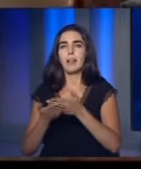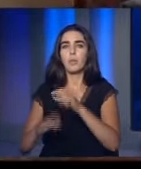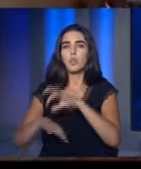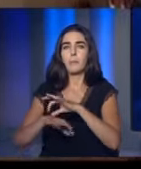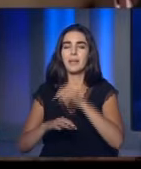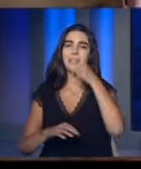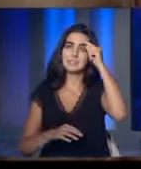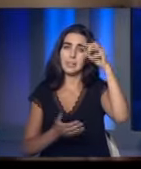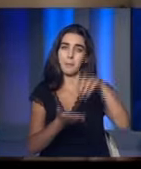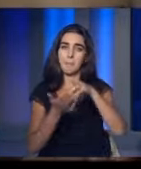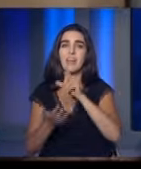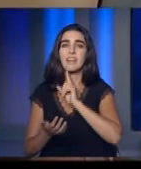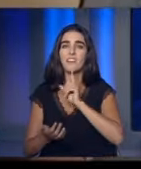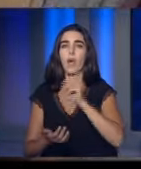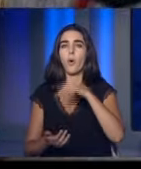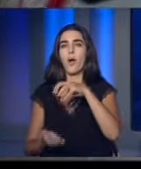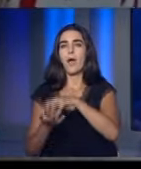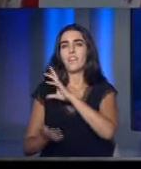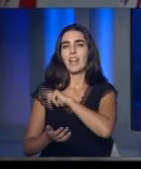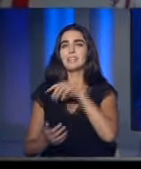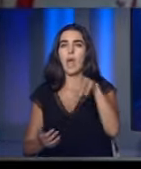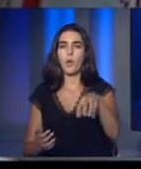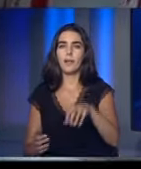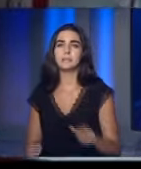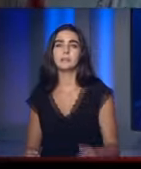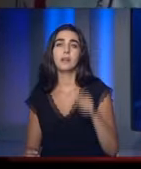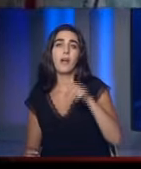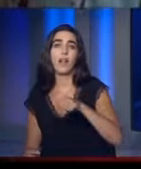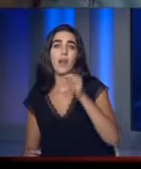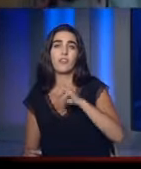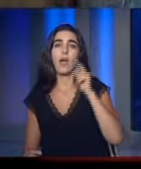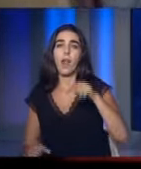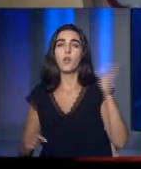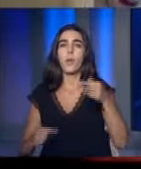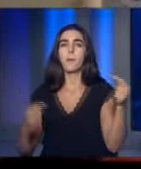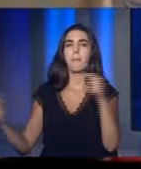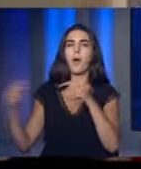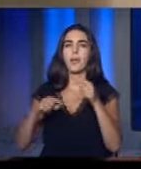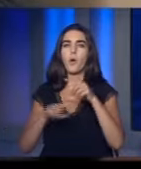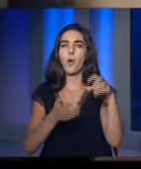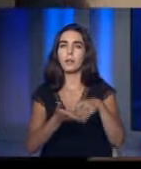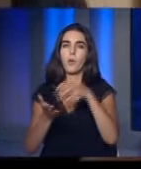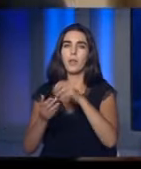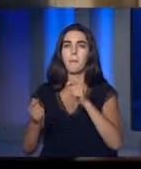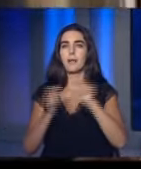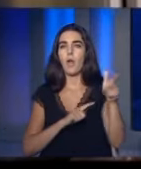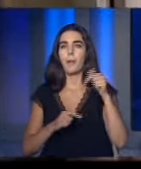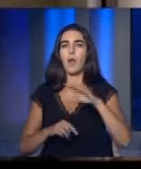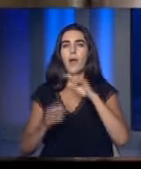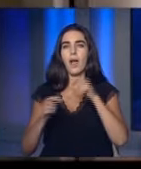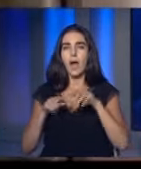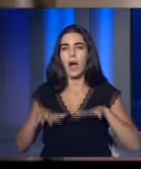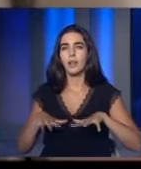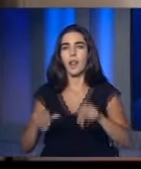المتبقي الذي يقدم الخدمة الطبية في محافظتي خان يونس ورفح عن الخدمة، على وقع معارك ضارية